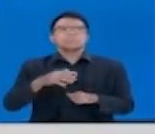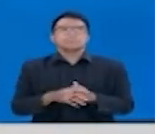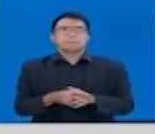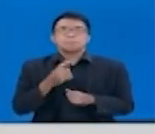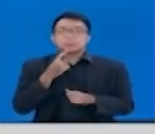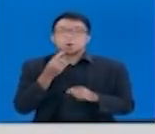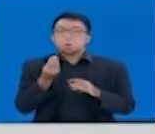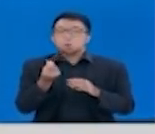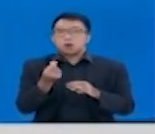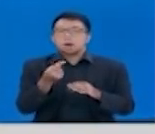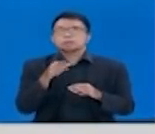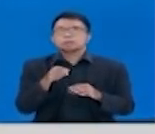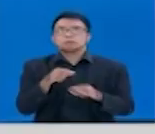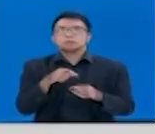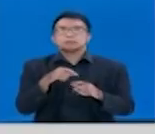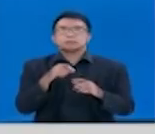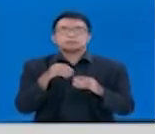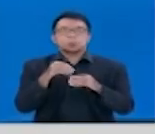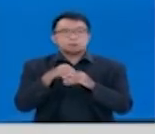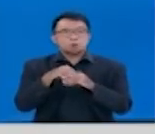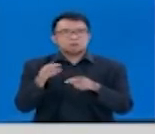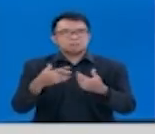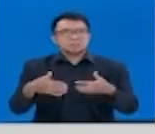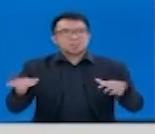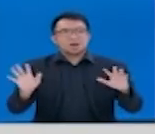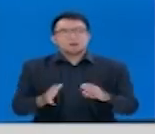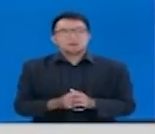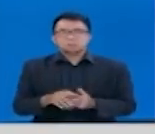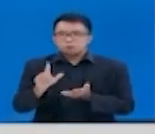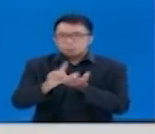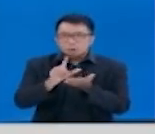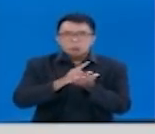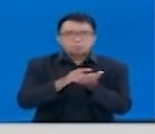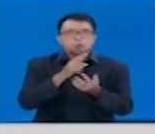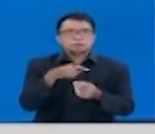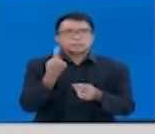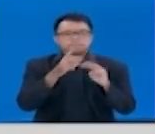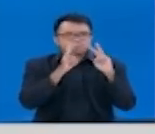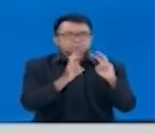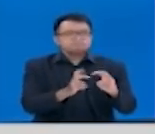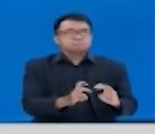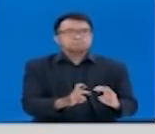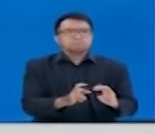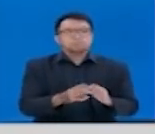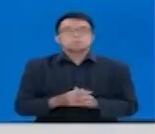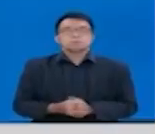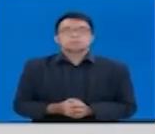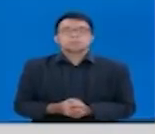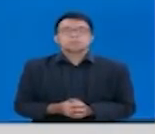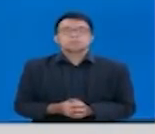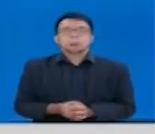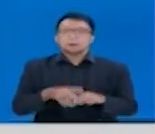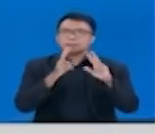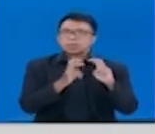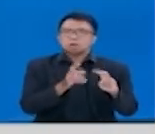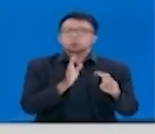rekening. Dari hasil laporan tersebut, kita melakukan penyelidikan dengan memeriksa beberapa saksi.